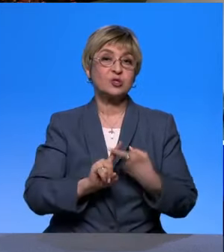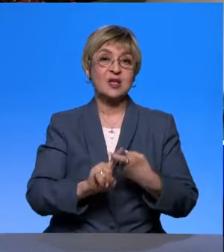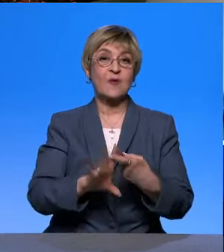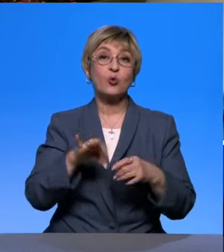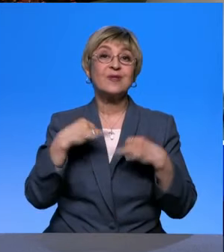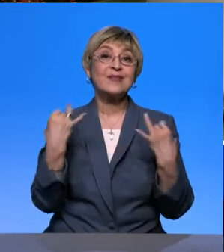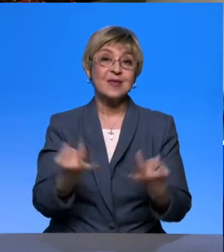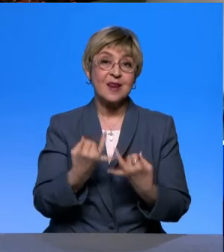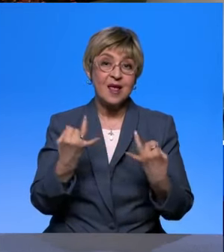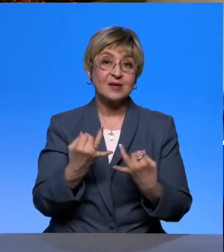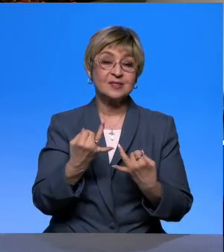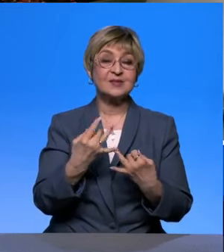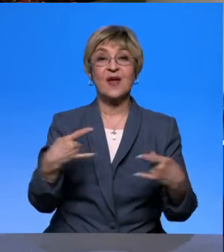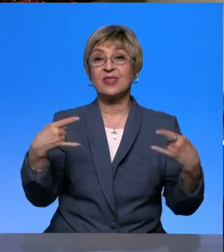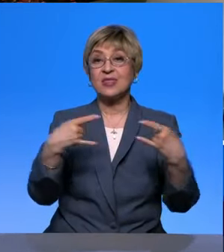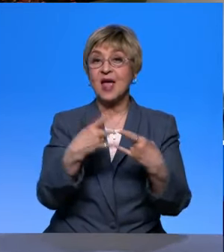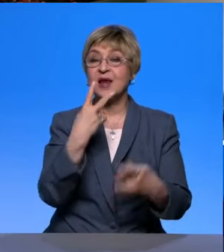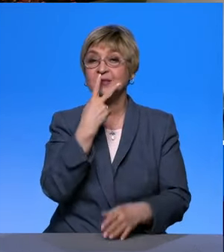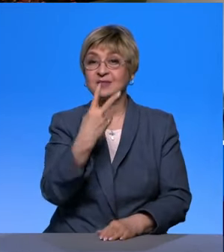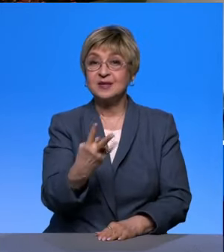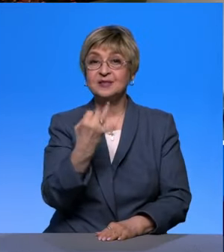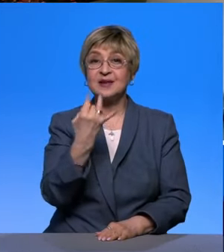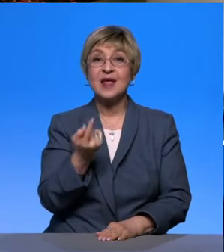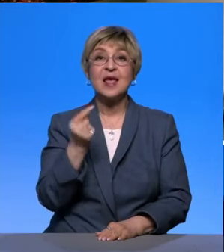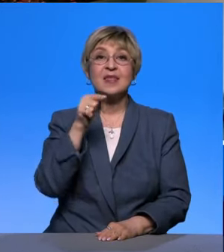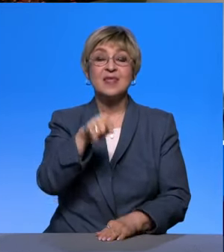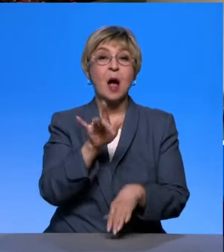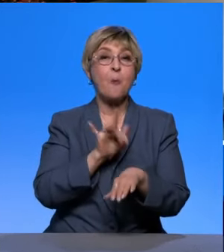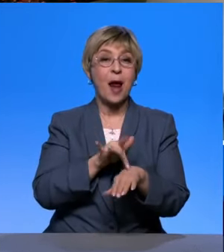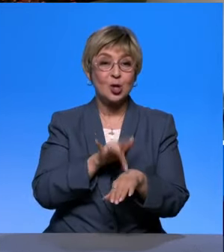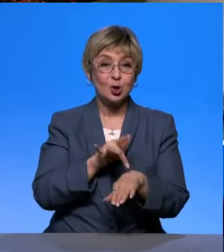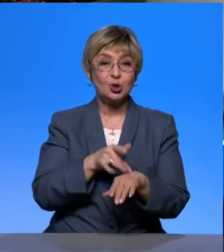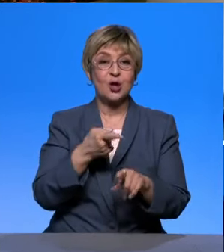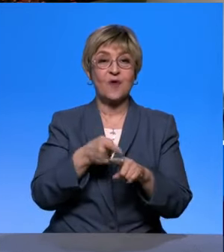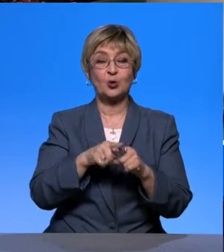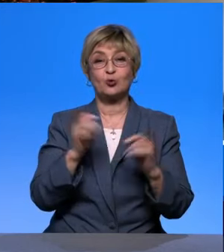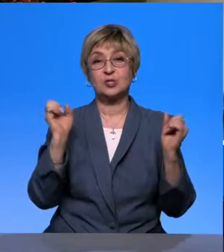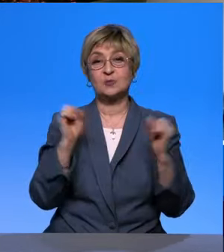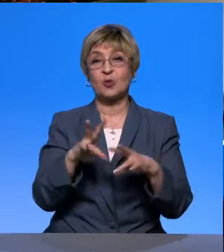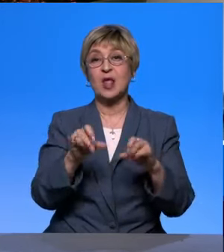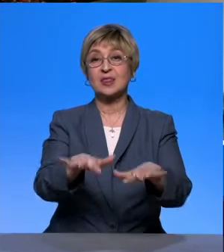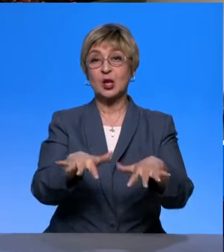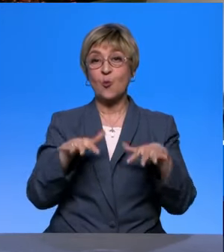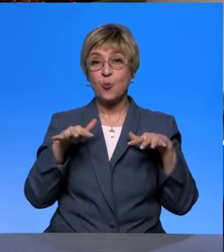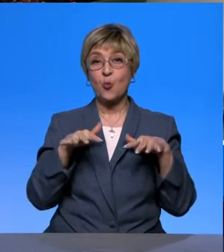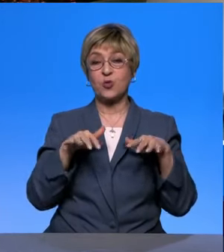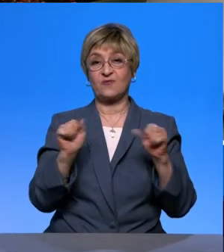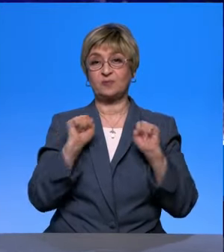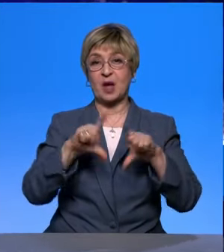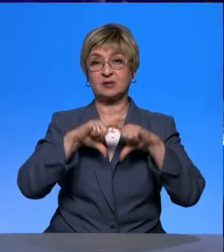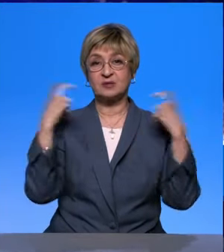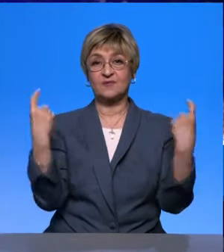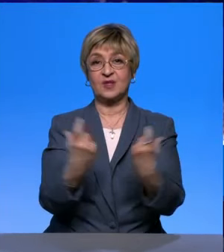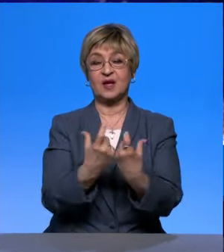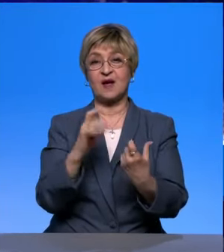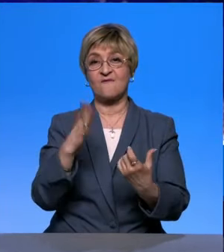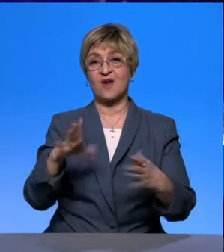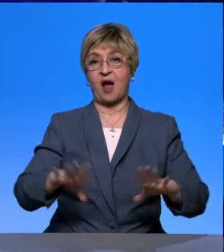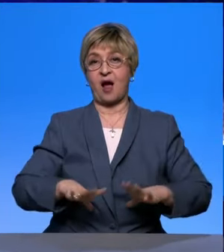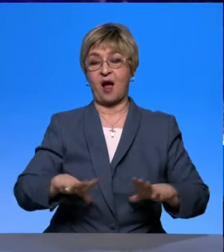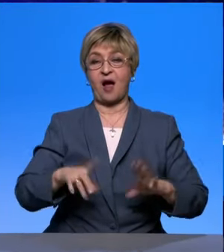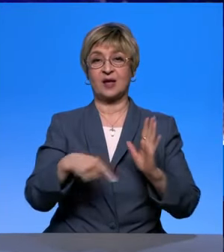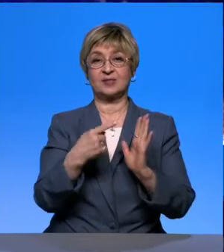интереса и телезрителей, и тех болельщиков, которые соберутся на трибунах в Казани. Потому что, ну,